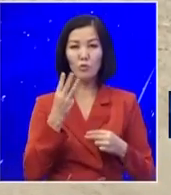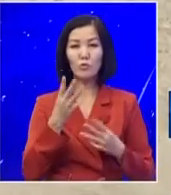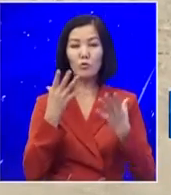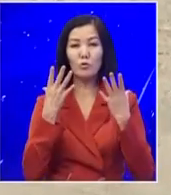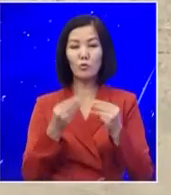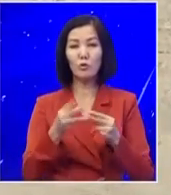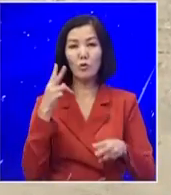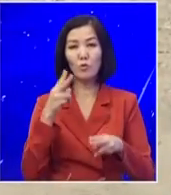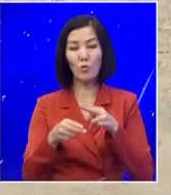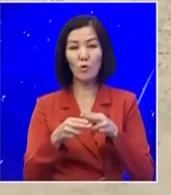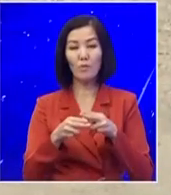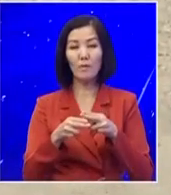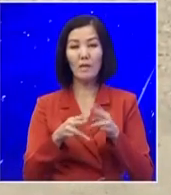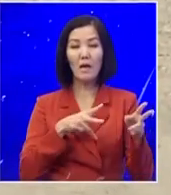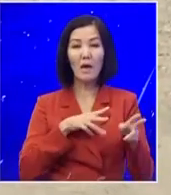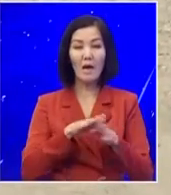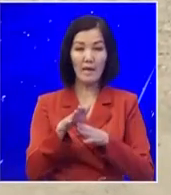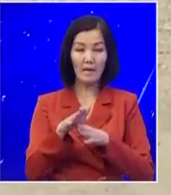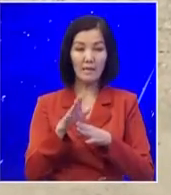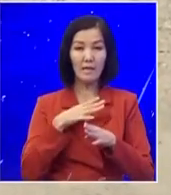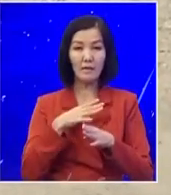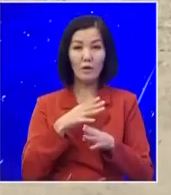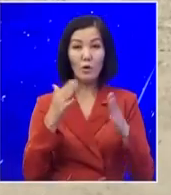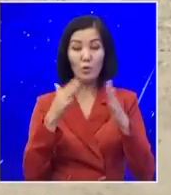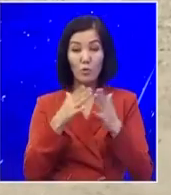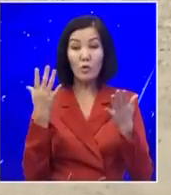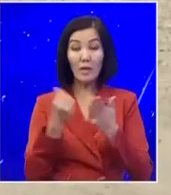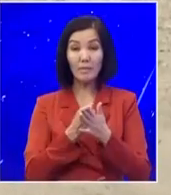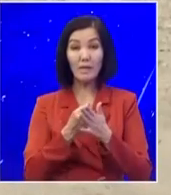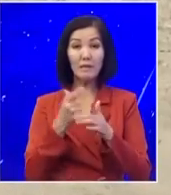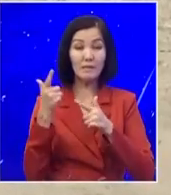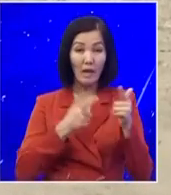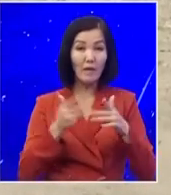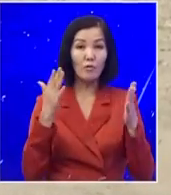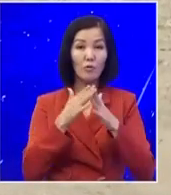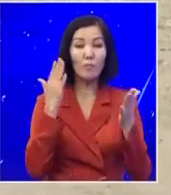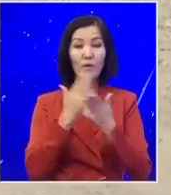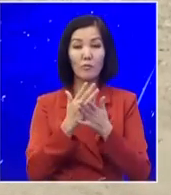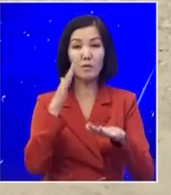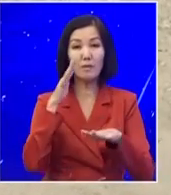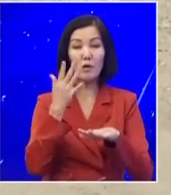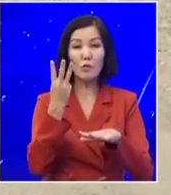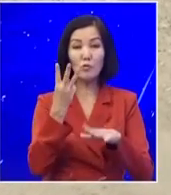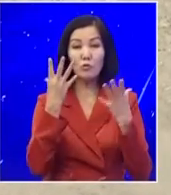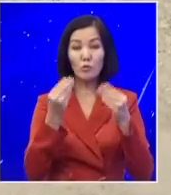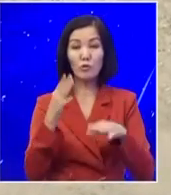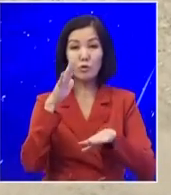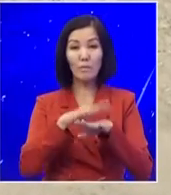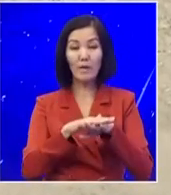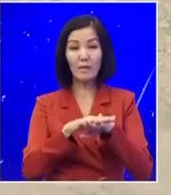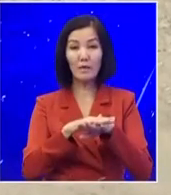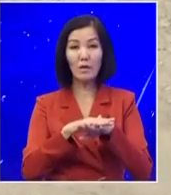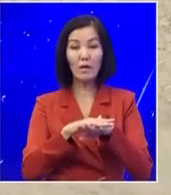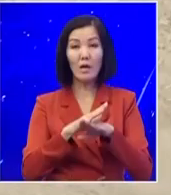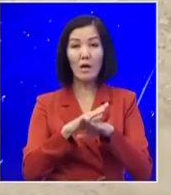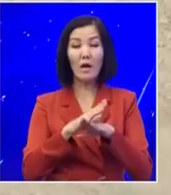ішінде толығымен кіртті. Егер де үйіңізді өзіңіз тапсаңыз дайын үй тұрса, 3 күннің ішінде сізге банк қолыңызға